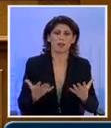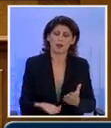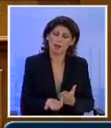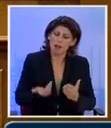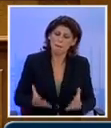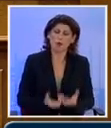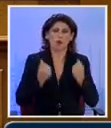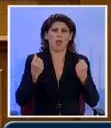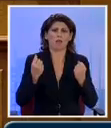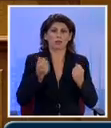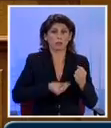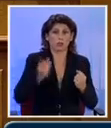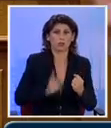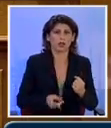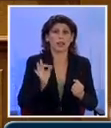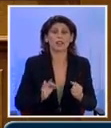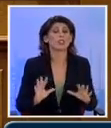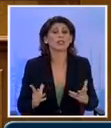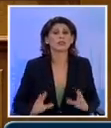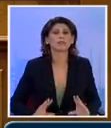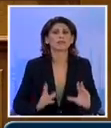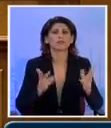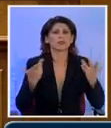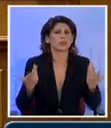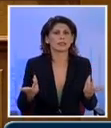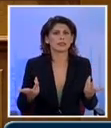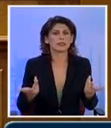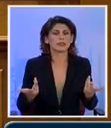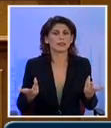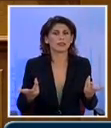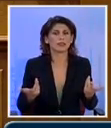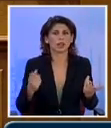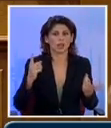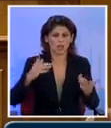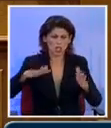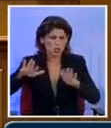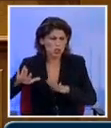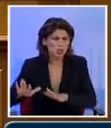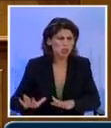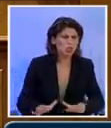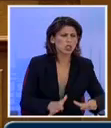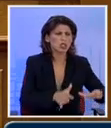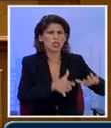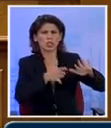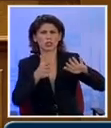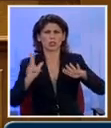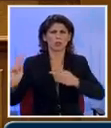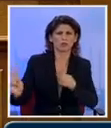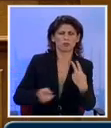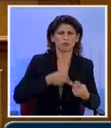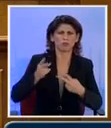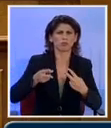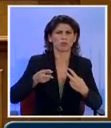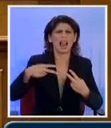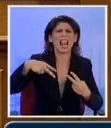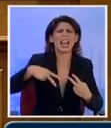χειρότερα. Κάθε φορά όμως τι ξεσηκώθηκε? Ένα τσουνάμι λαϊκισμού. Και τι